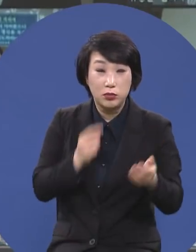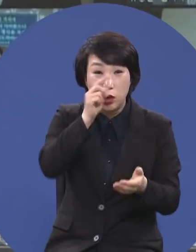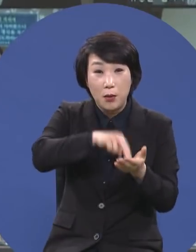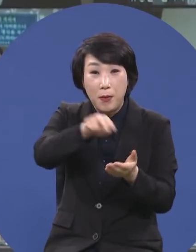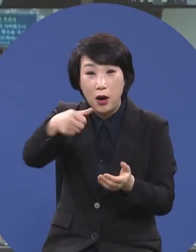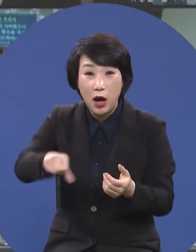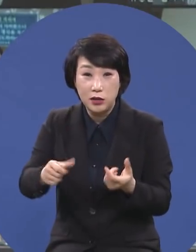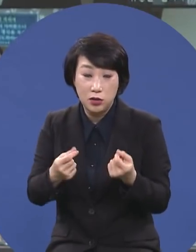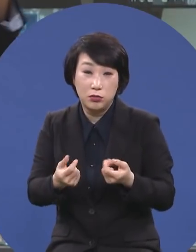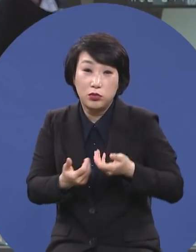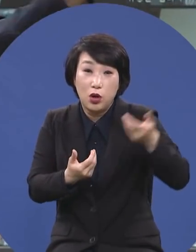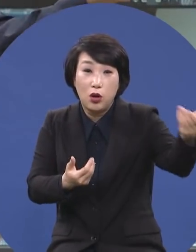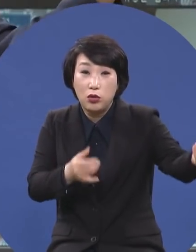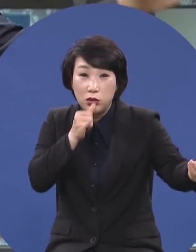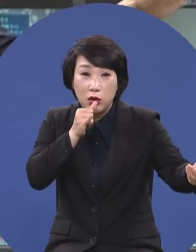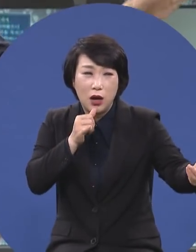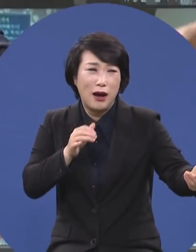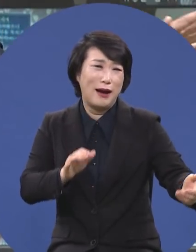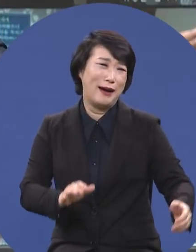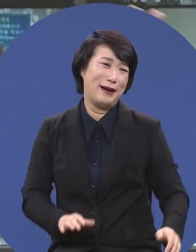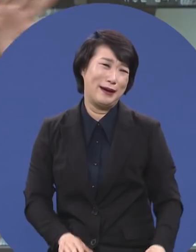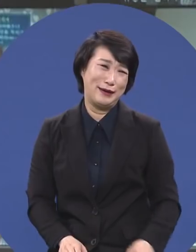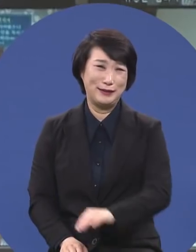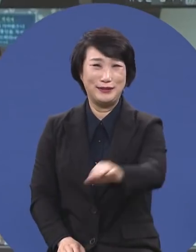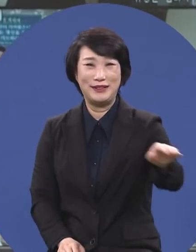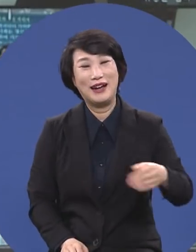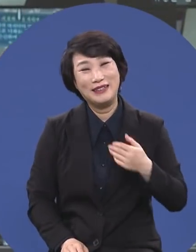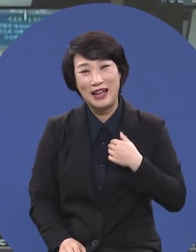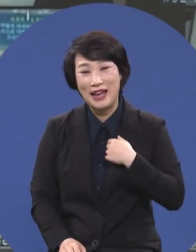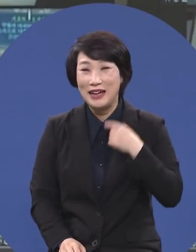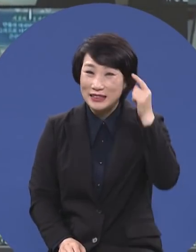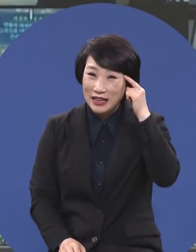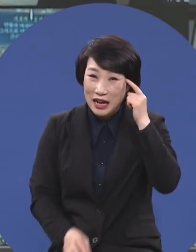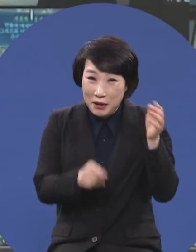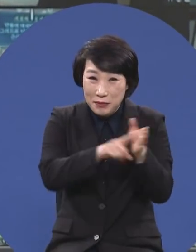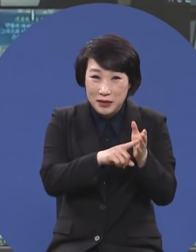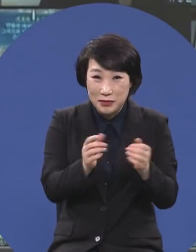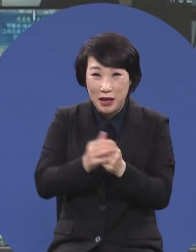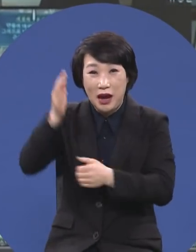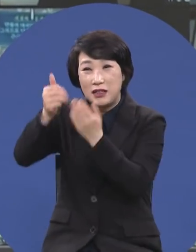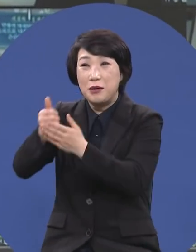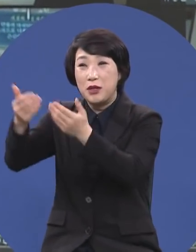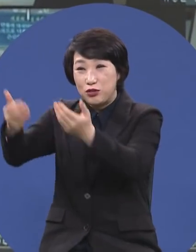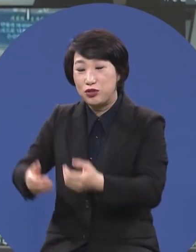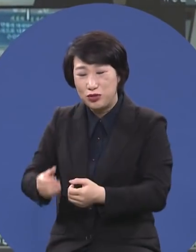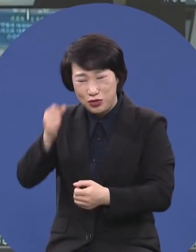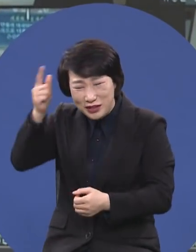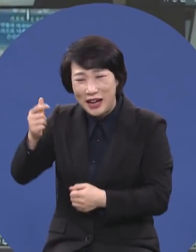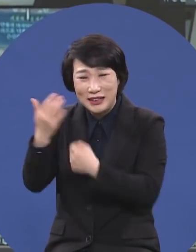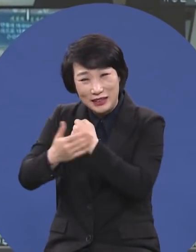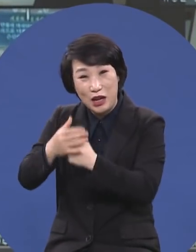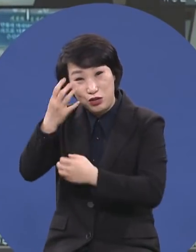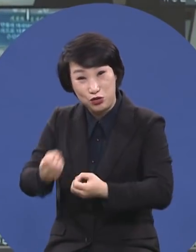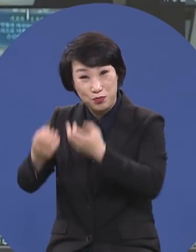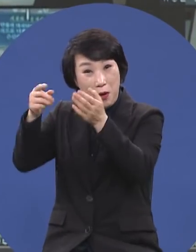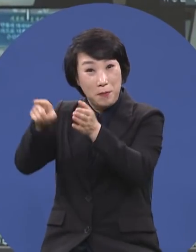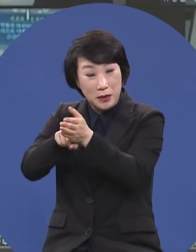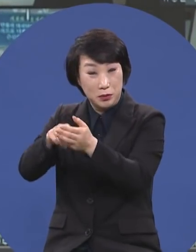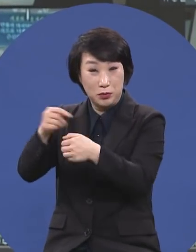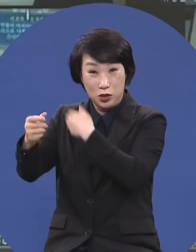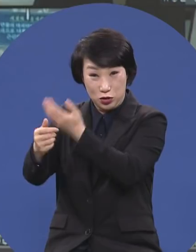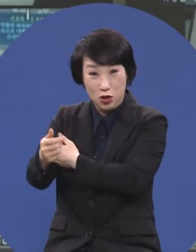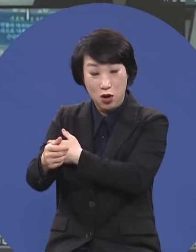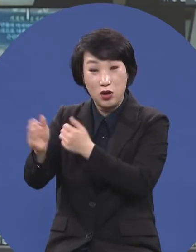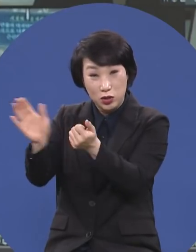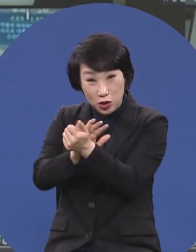떠나갑니다. 우리가 얼마나 내 확신 때문에 하나님이 주시는 위대한 은혜와 축복과 믿음과